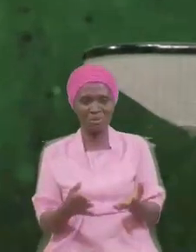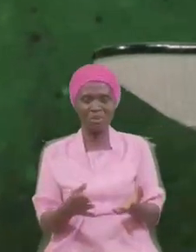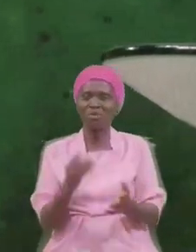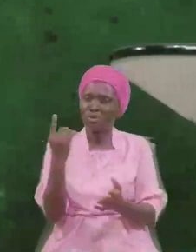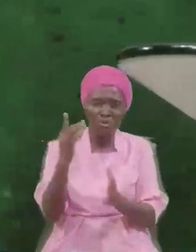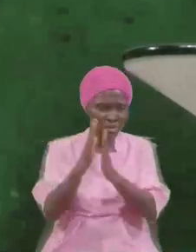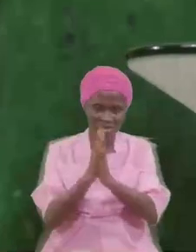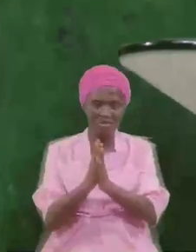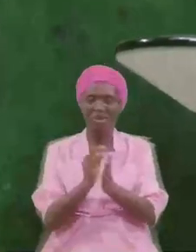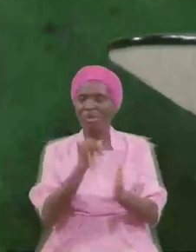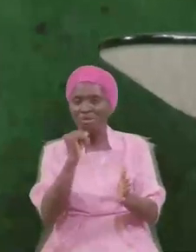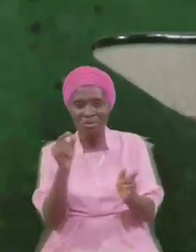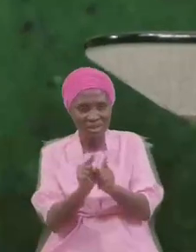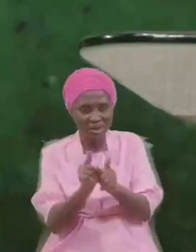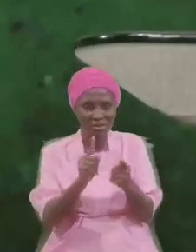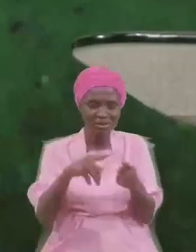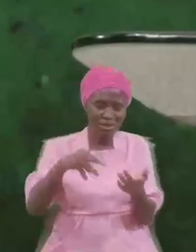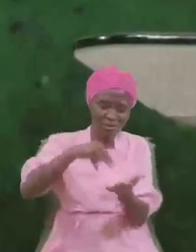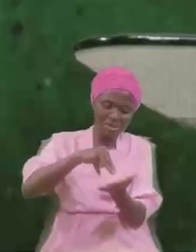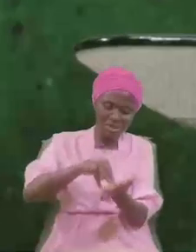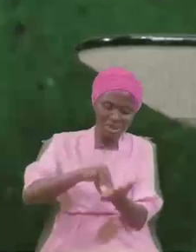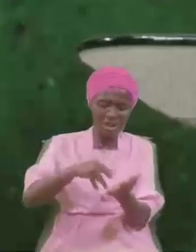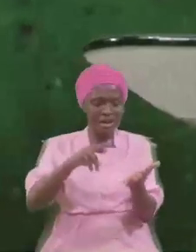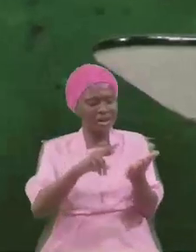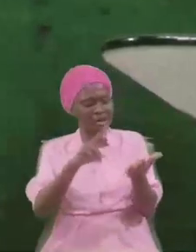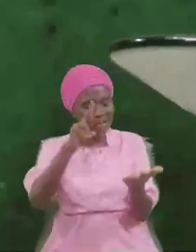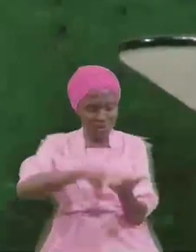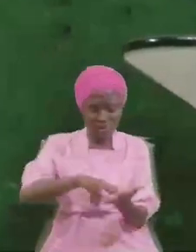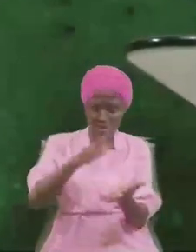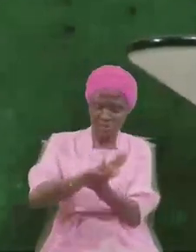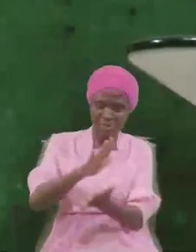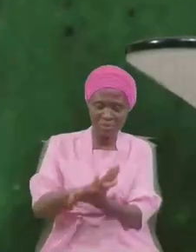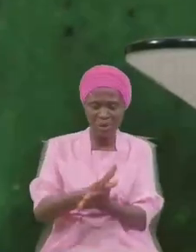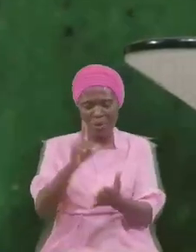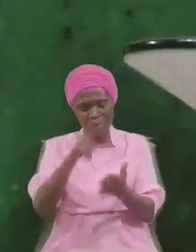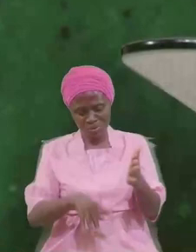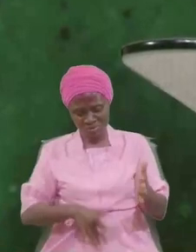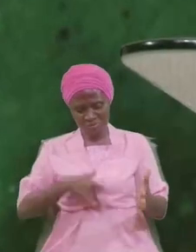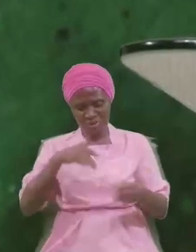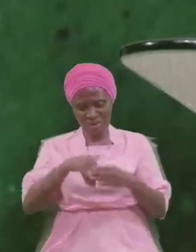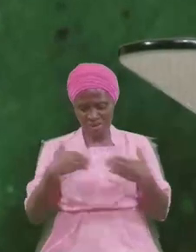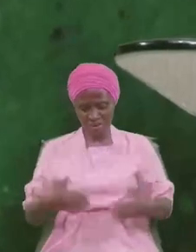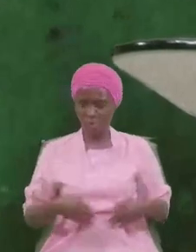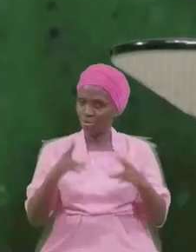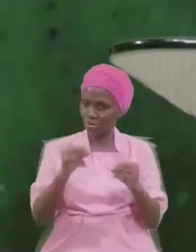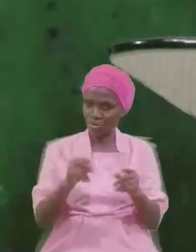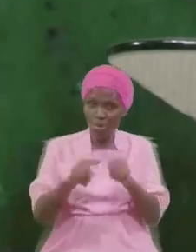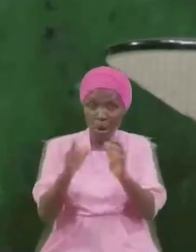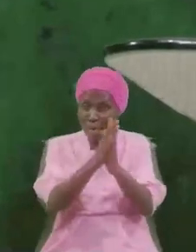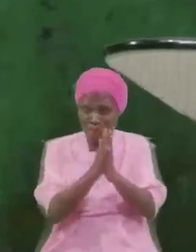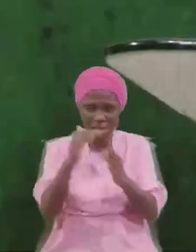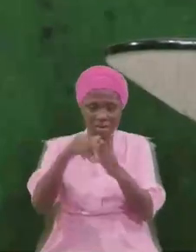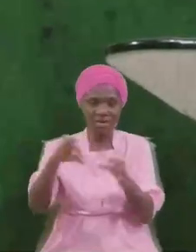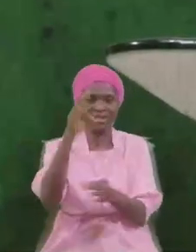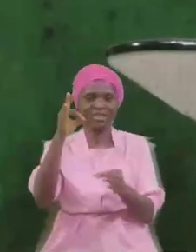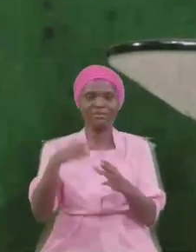le bulletin médical, non selon le diagnostic médical, ce que vous sentez dans le corps, mais priez selon l'esprit. Vous attendez